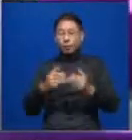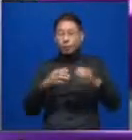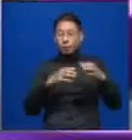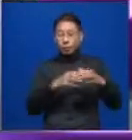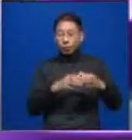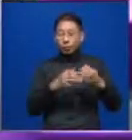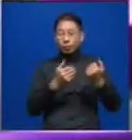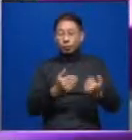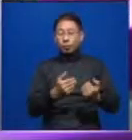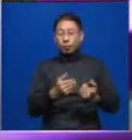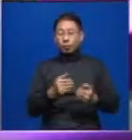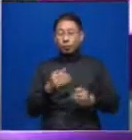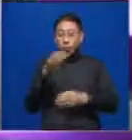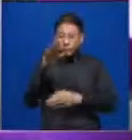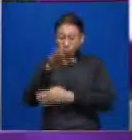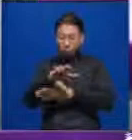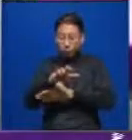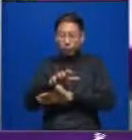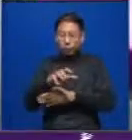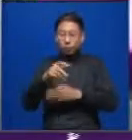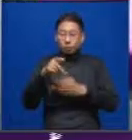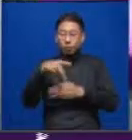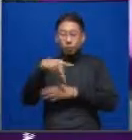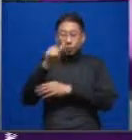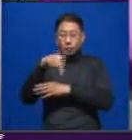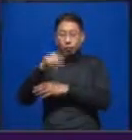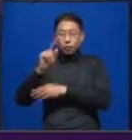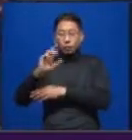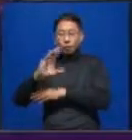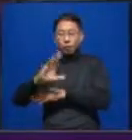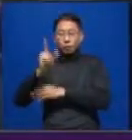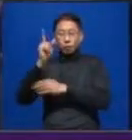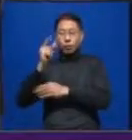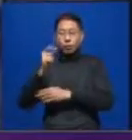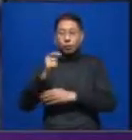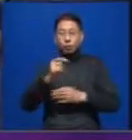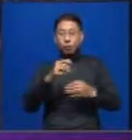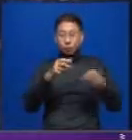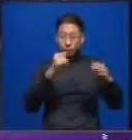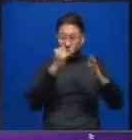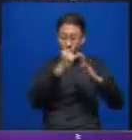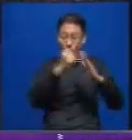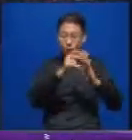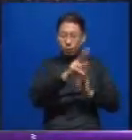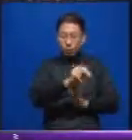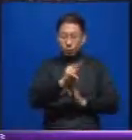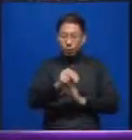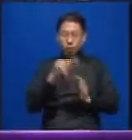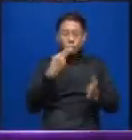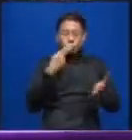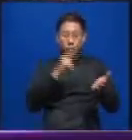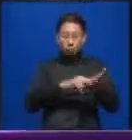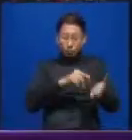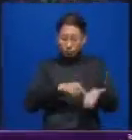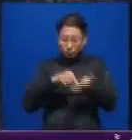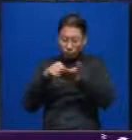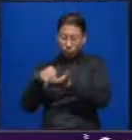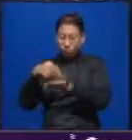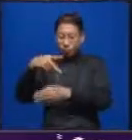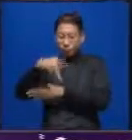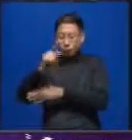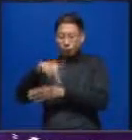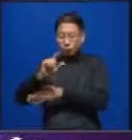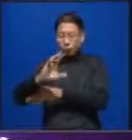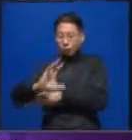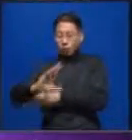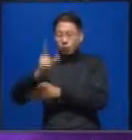กวป.จะเดินทางไปกดดันกรรมการปปชกลุ่มกปสนนทบุรียื่นหนังสือให้กำลังใจกรรมการป้องกันและปราบปรามการ